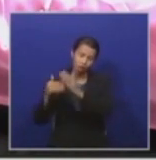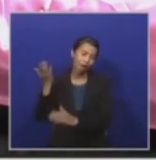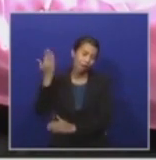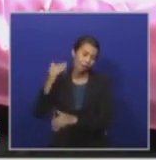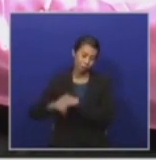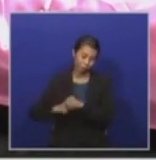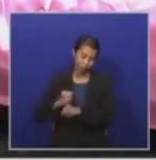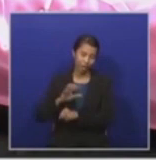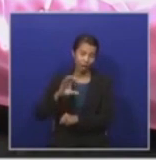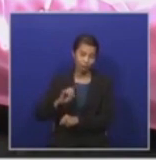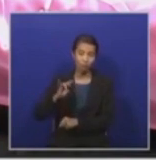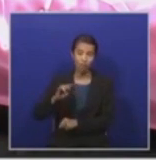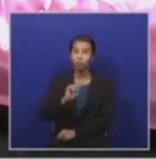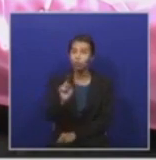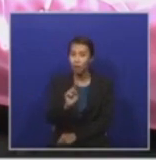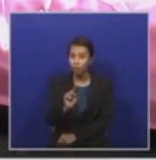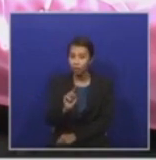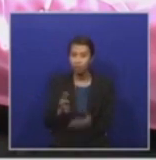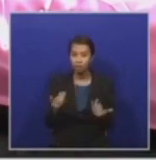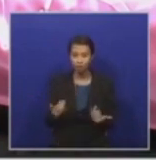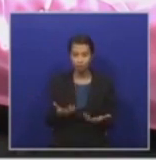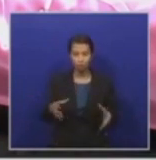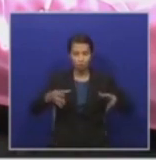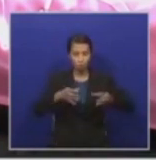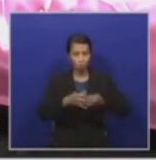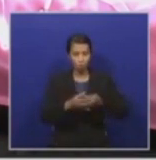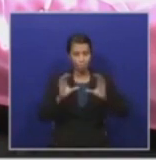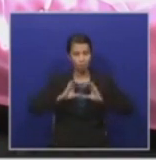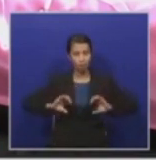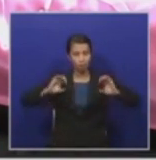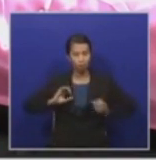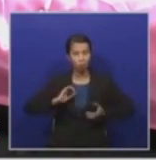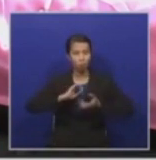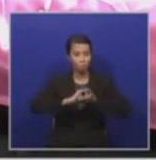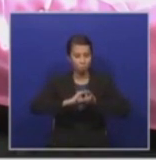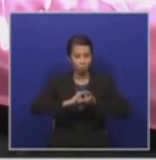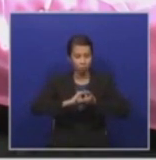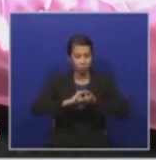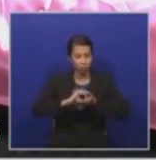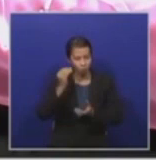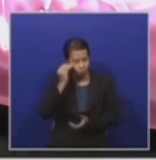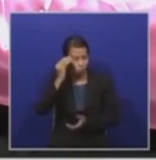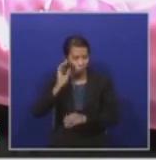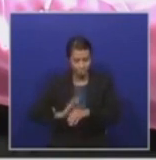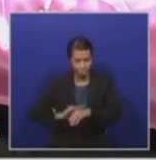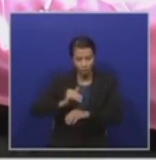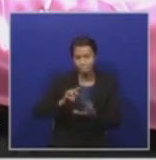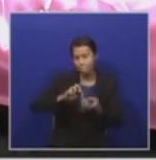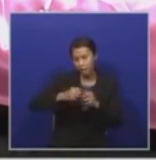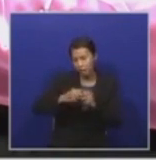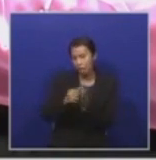57ไหนล่ะพรรคร่วมรัฐบาลมีความรู้ความสามารถในด้านการจัดสรรงบประมาณในการแก้ไขปัญหาของประเ